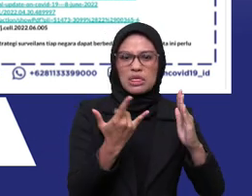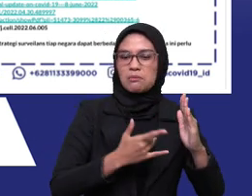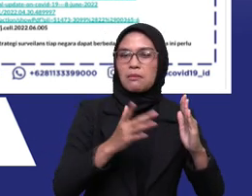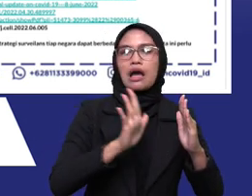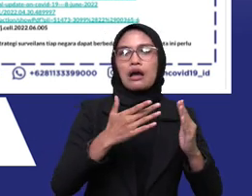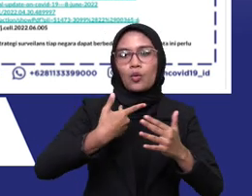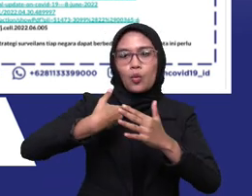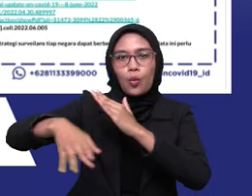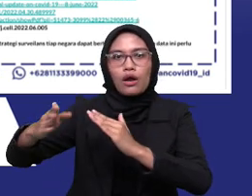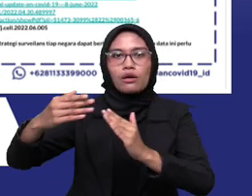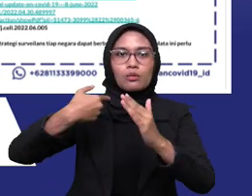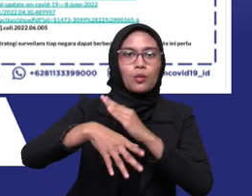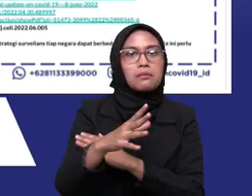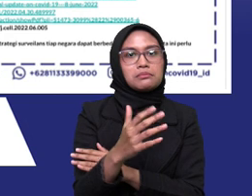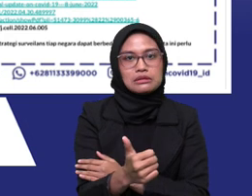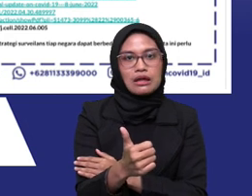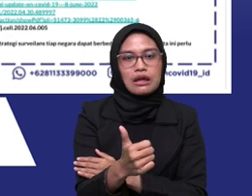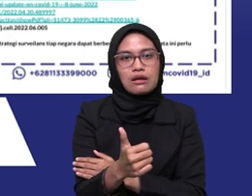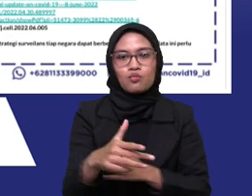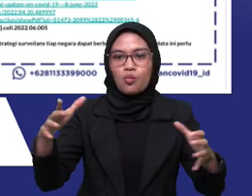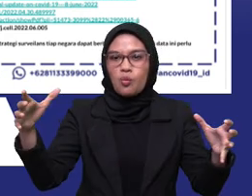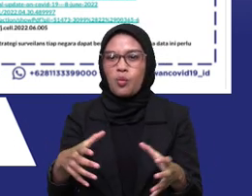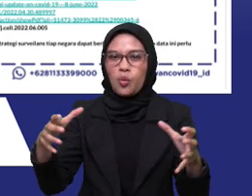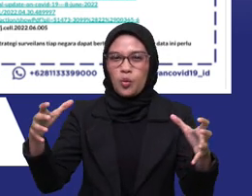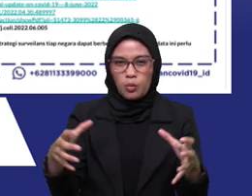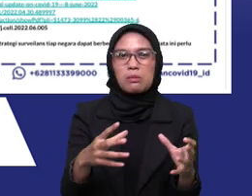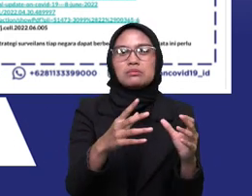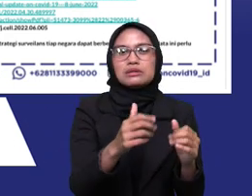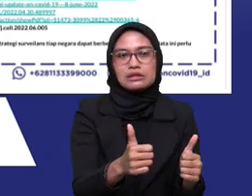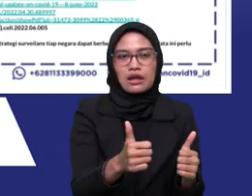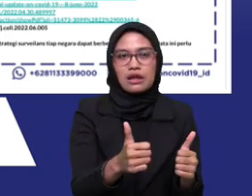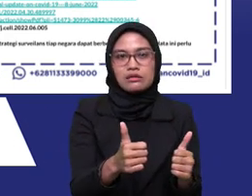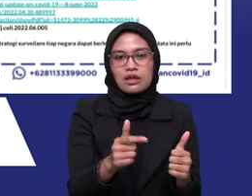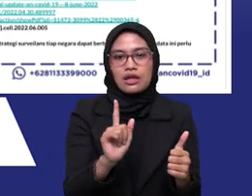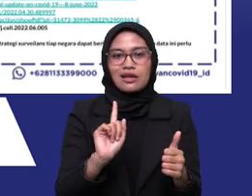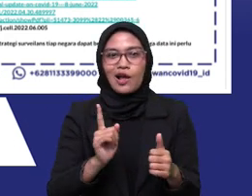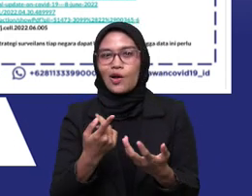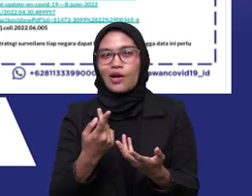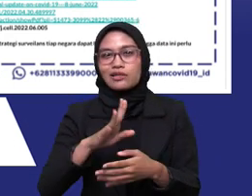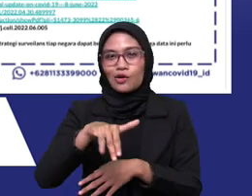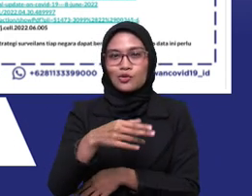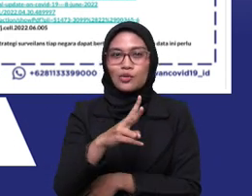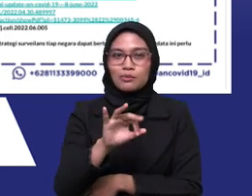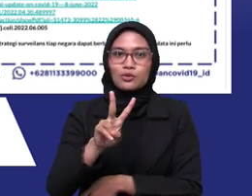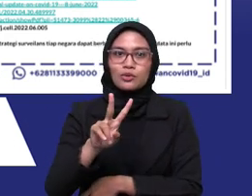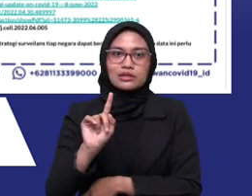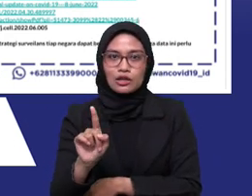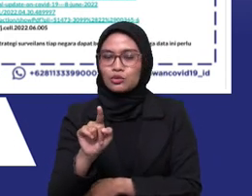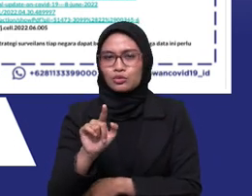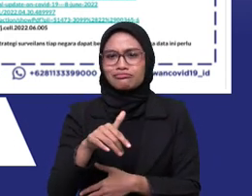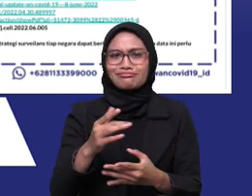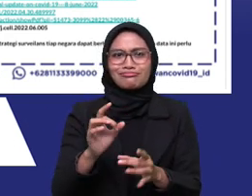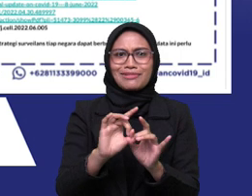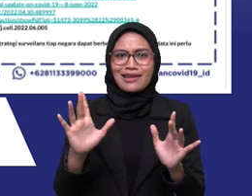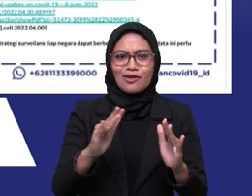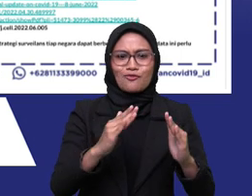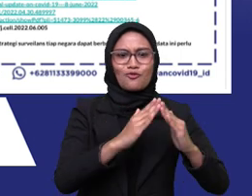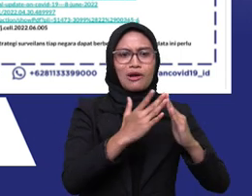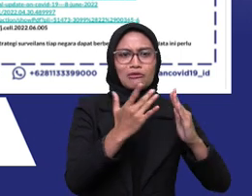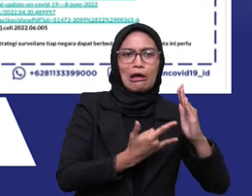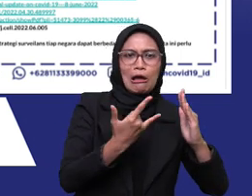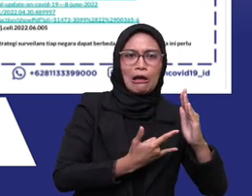jika dibandingkan dengan sepanjang tahun 2021 dan seiring dengan melandanya kasus kopi 19